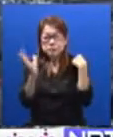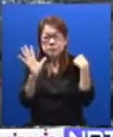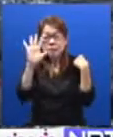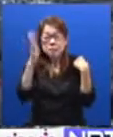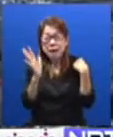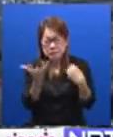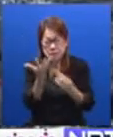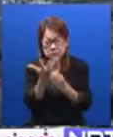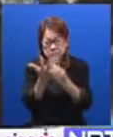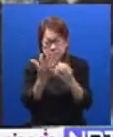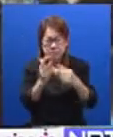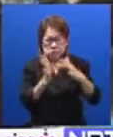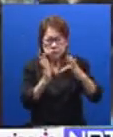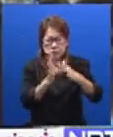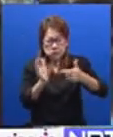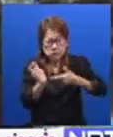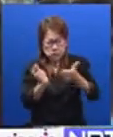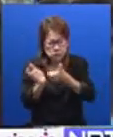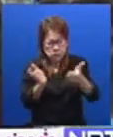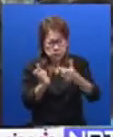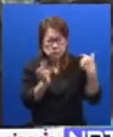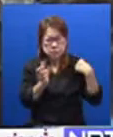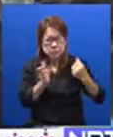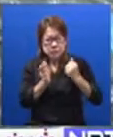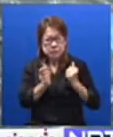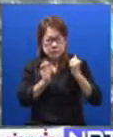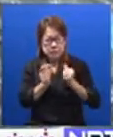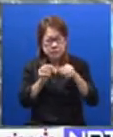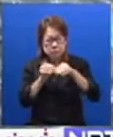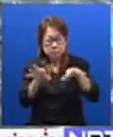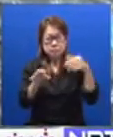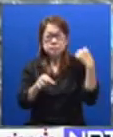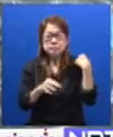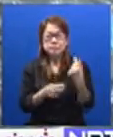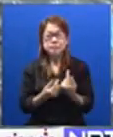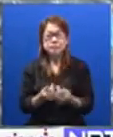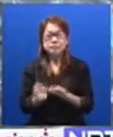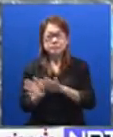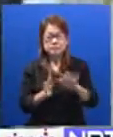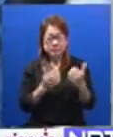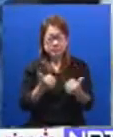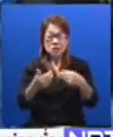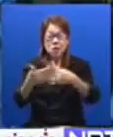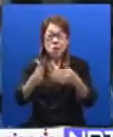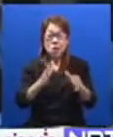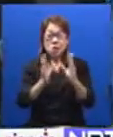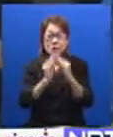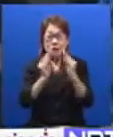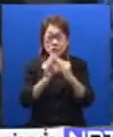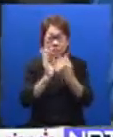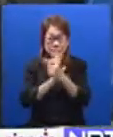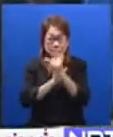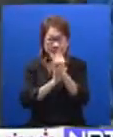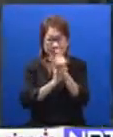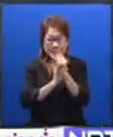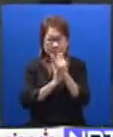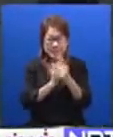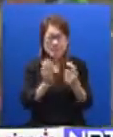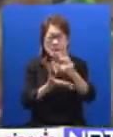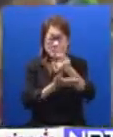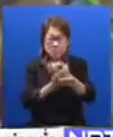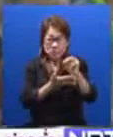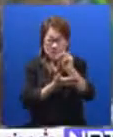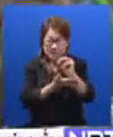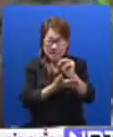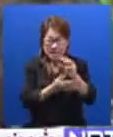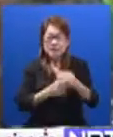ต้องมีการพ่นยาฆ่าแมลงส่วนที่หอประชุมอำเภออุทุมพรพิสัยจังหวัดศรีสะเกษมูลนิธิพระยาภิรมย์